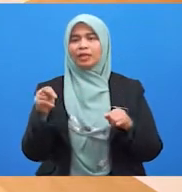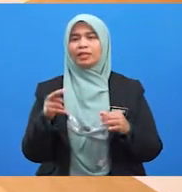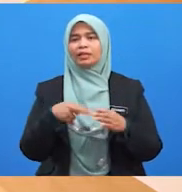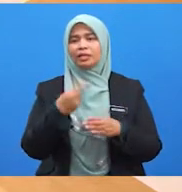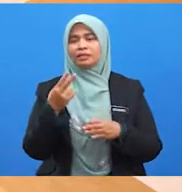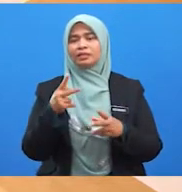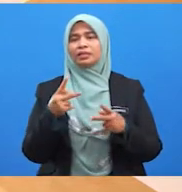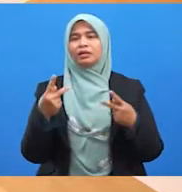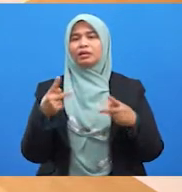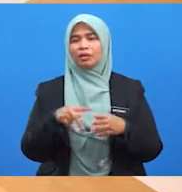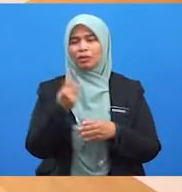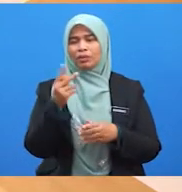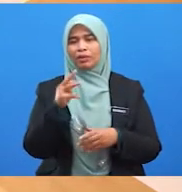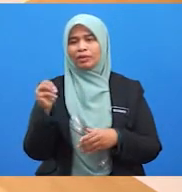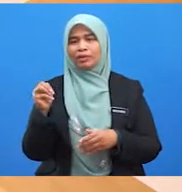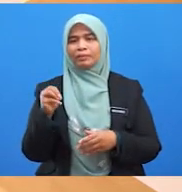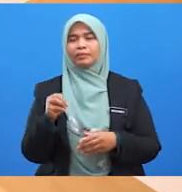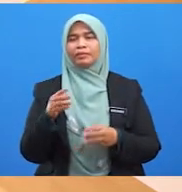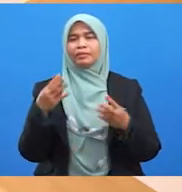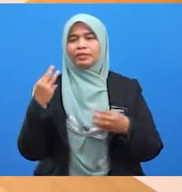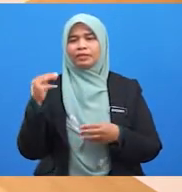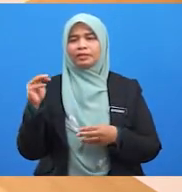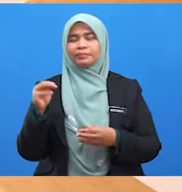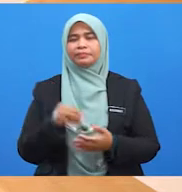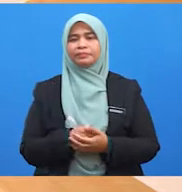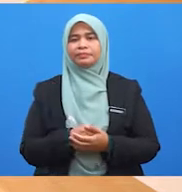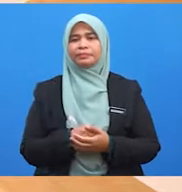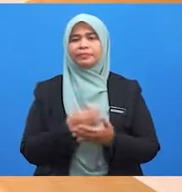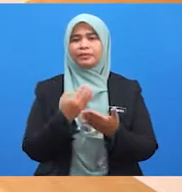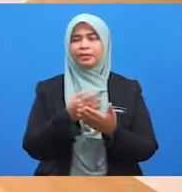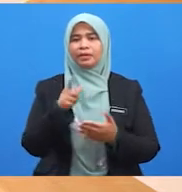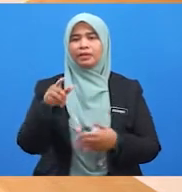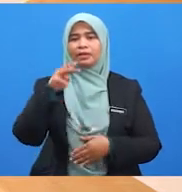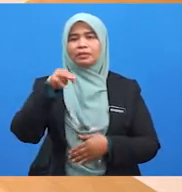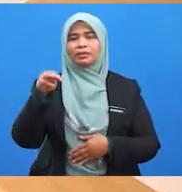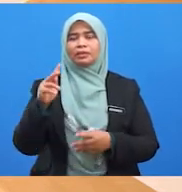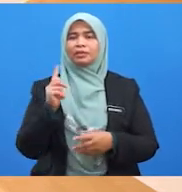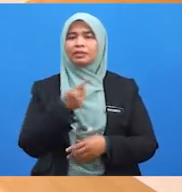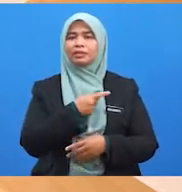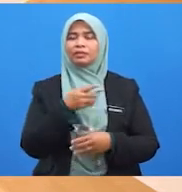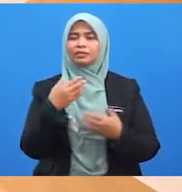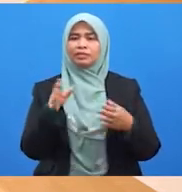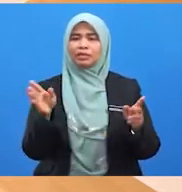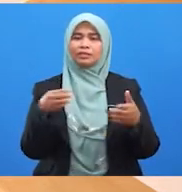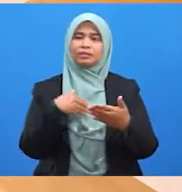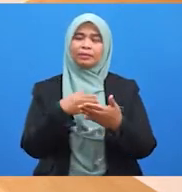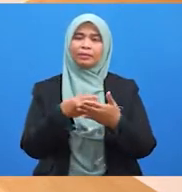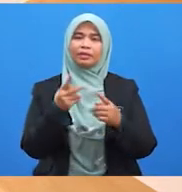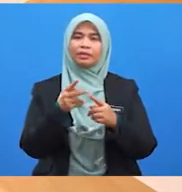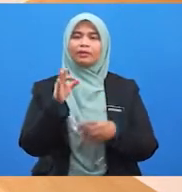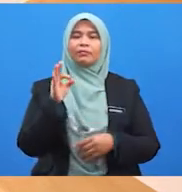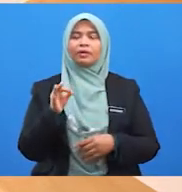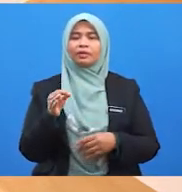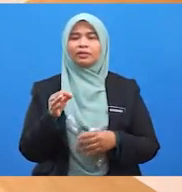dan meningkatkan kadar pengeluaran. Baiklah murid-murid, nampaknya kita telah sampai ke